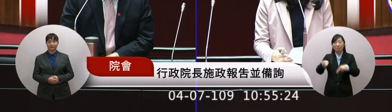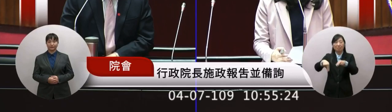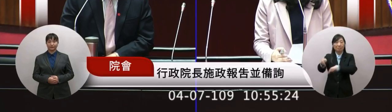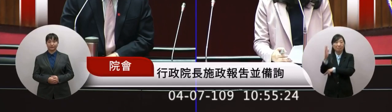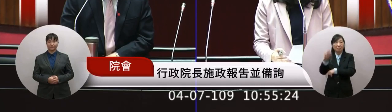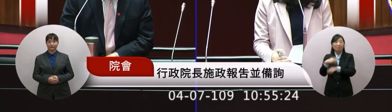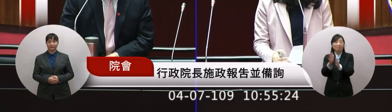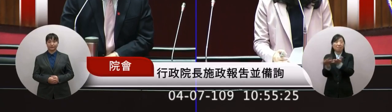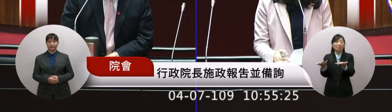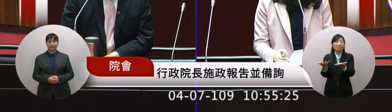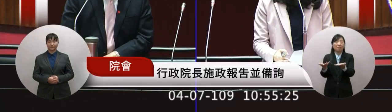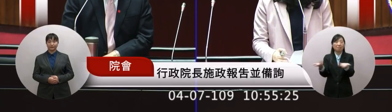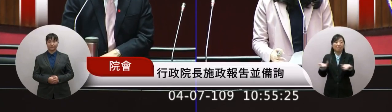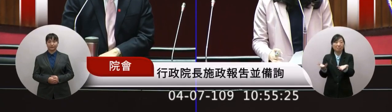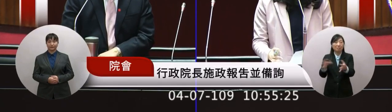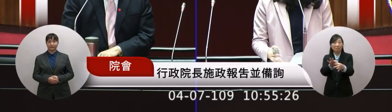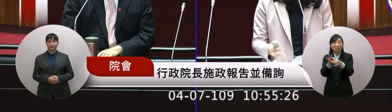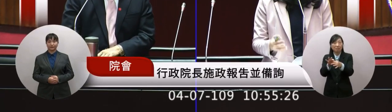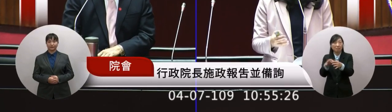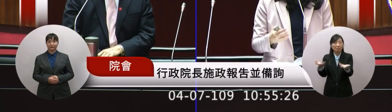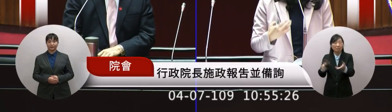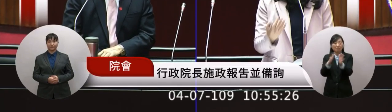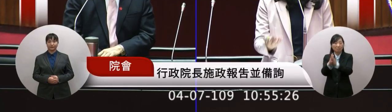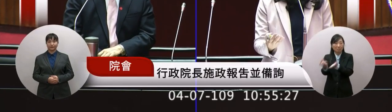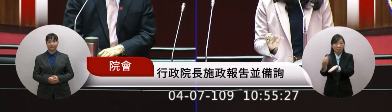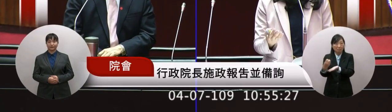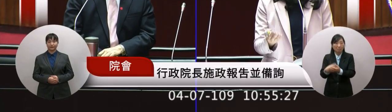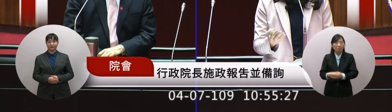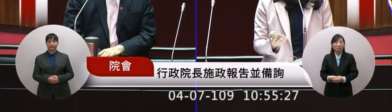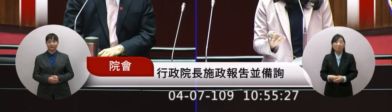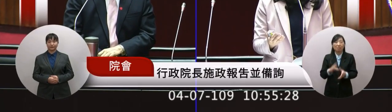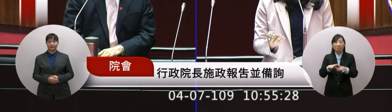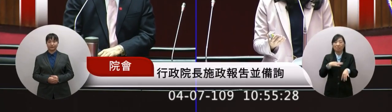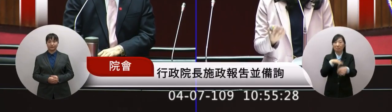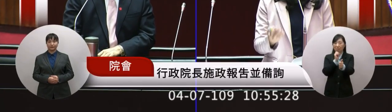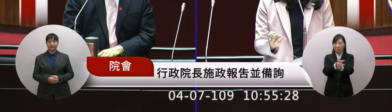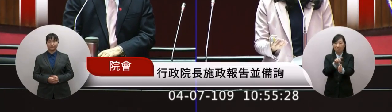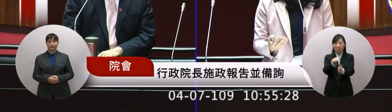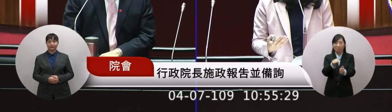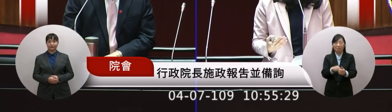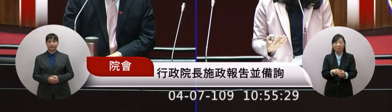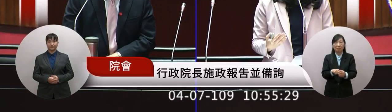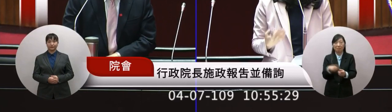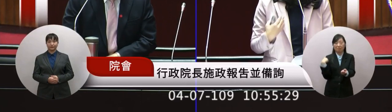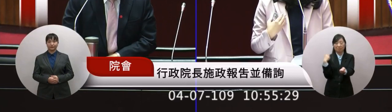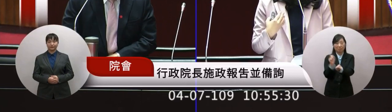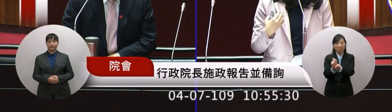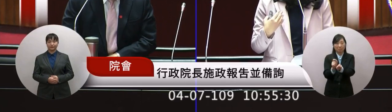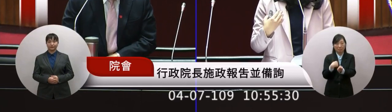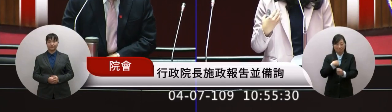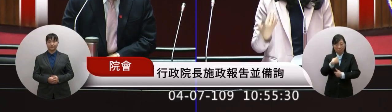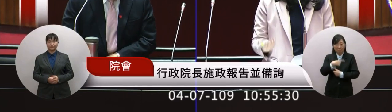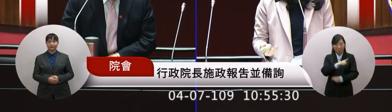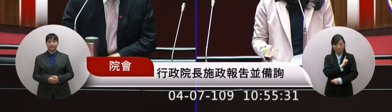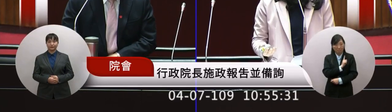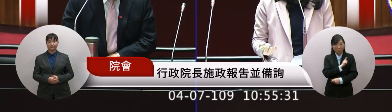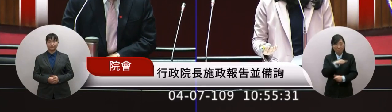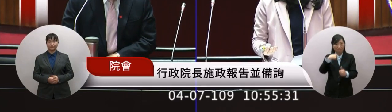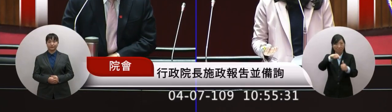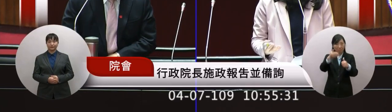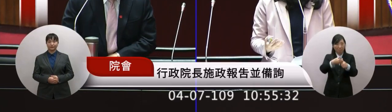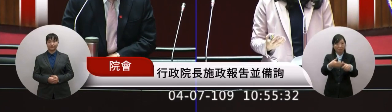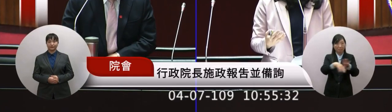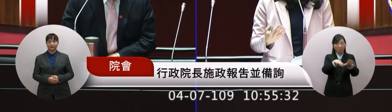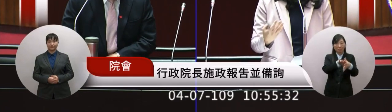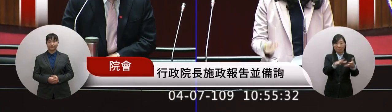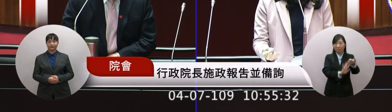相关的一些透明的资讯哦。所以呢，其实本席也必须要让院长知道哦，这一阵子其实包含我自己在教育文化委